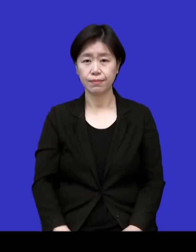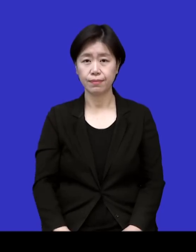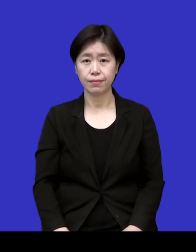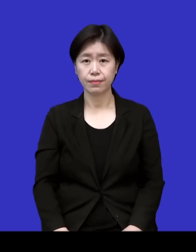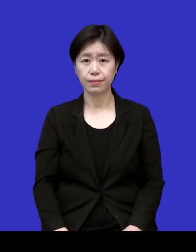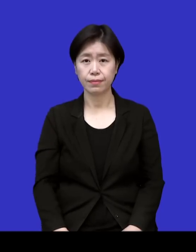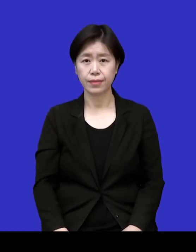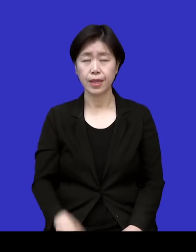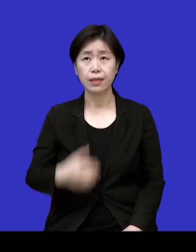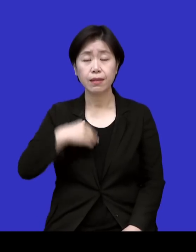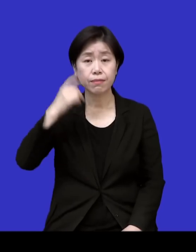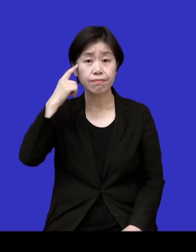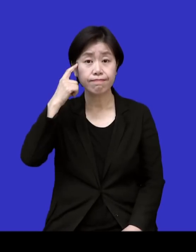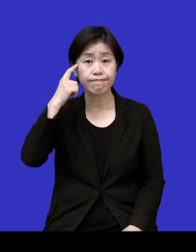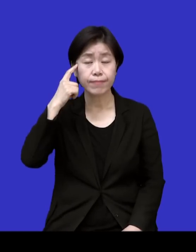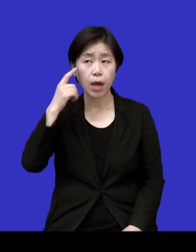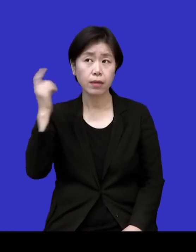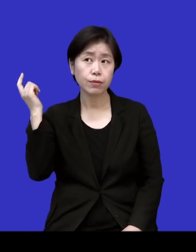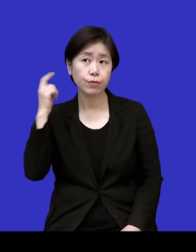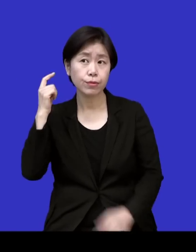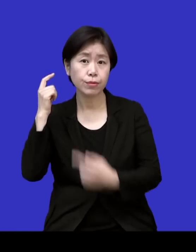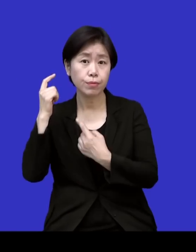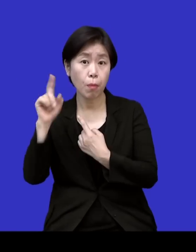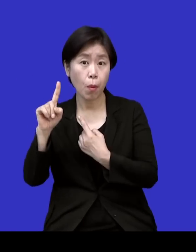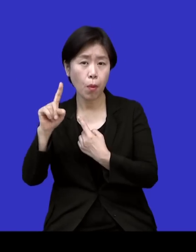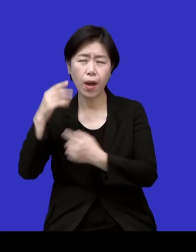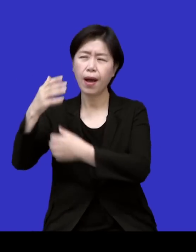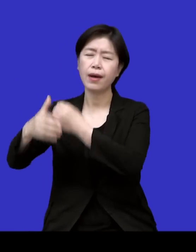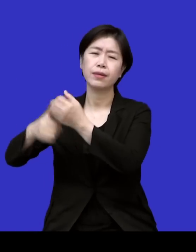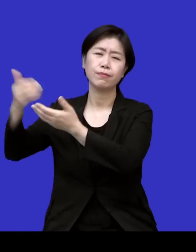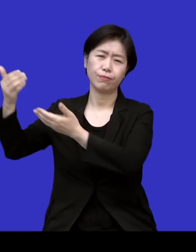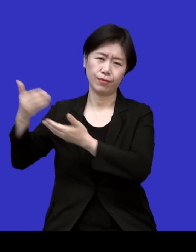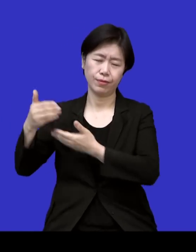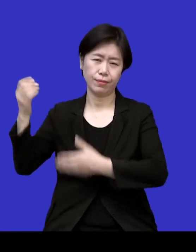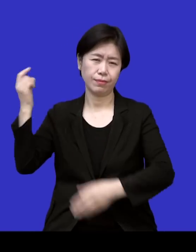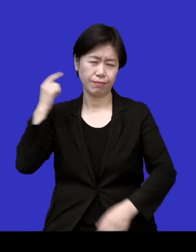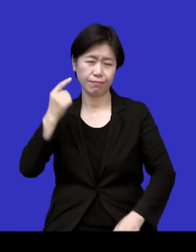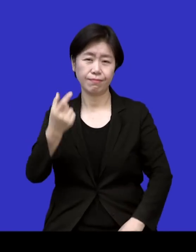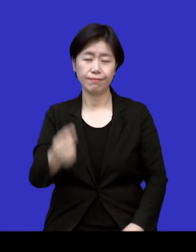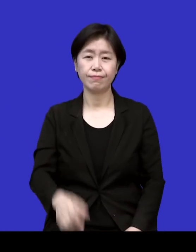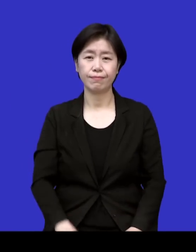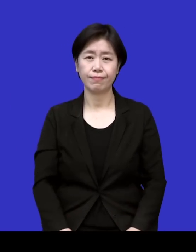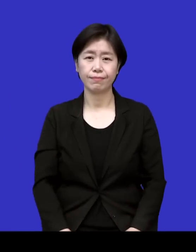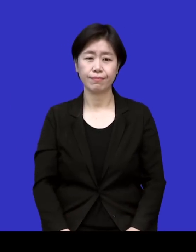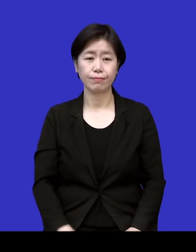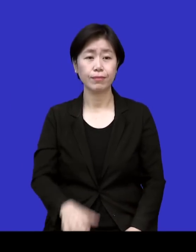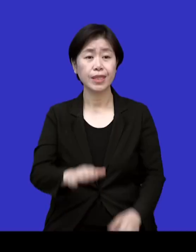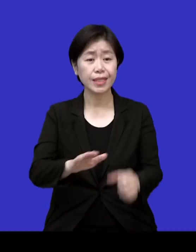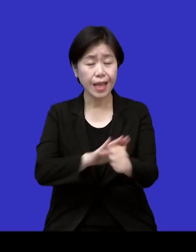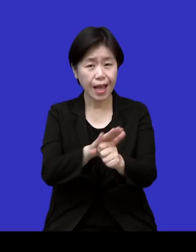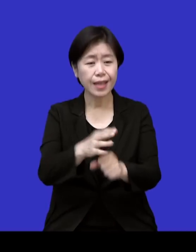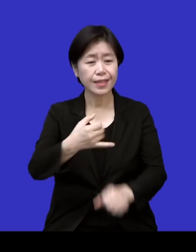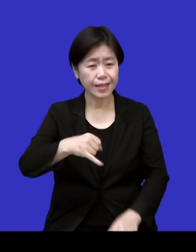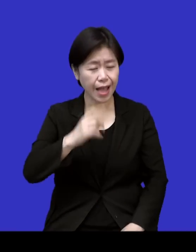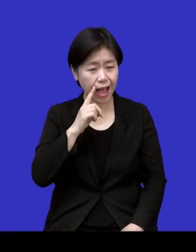같았어요. 네. 그리고 그 뒤에 사랑하는 딸아, 내가 너를 정말